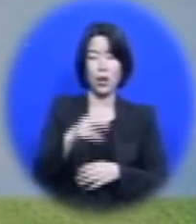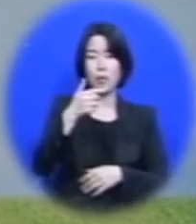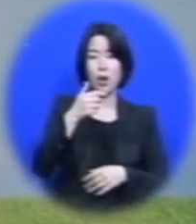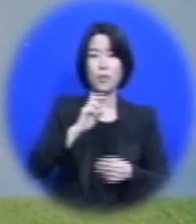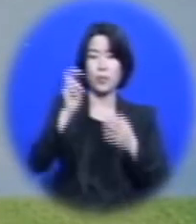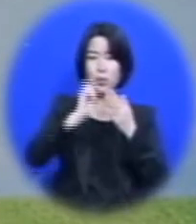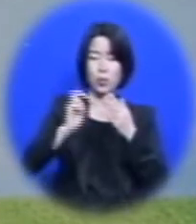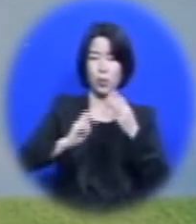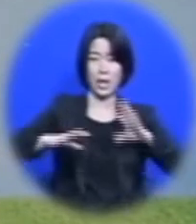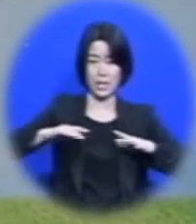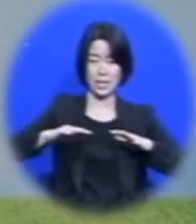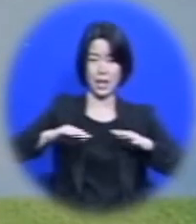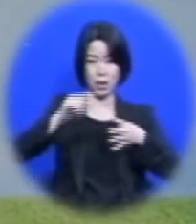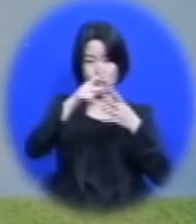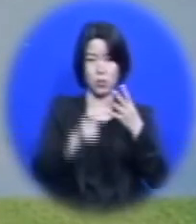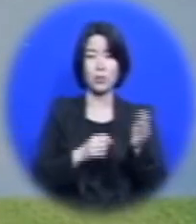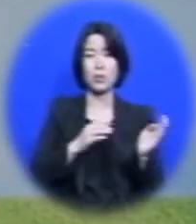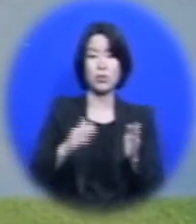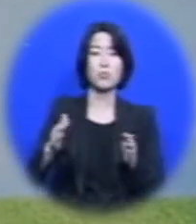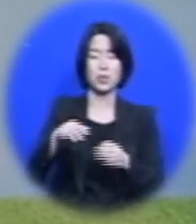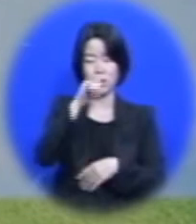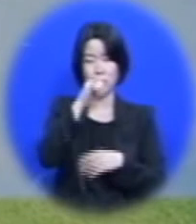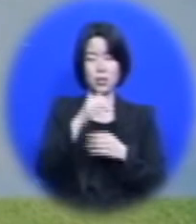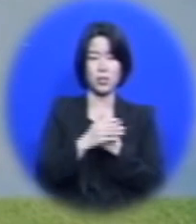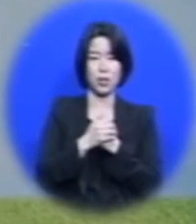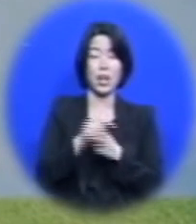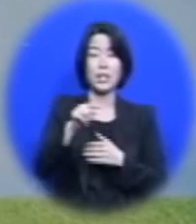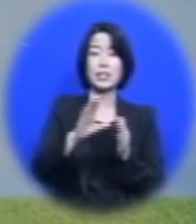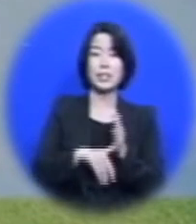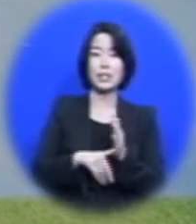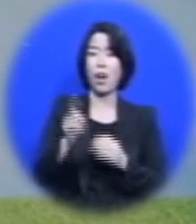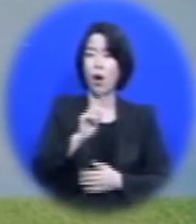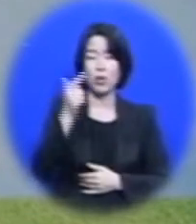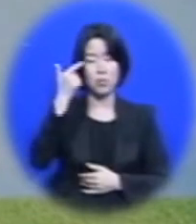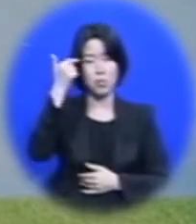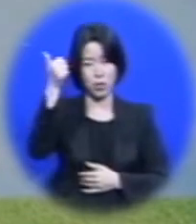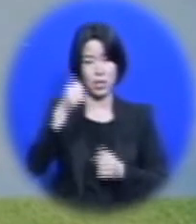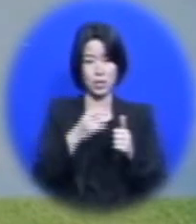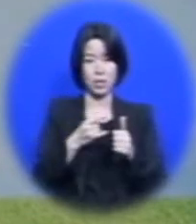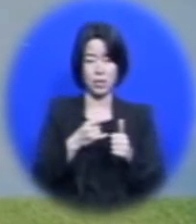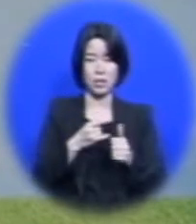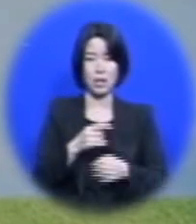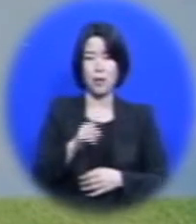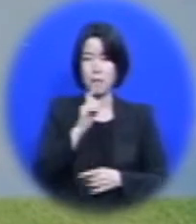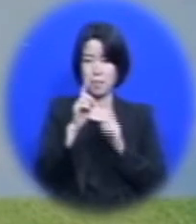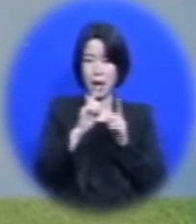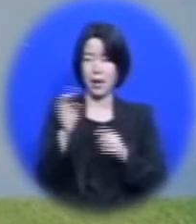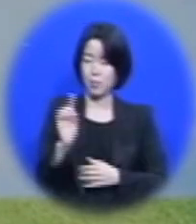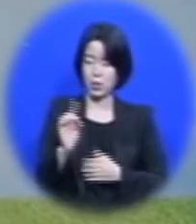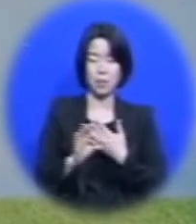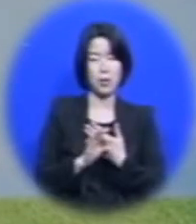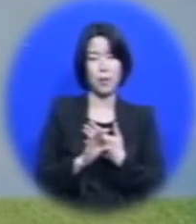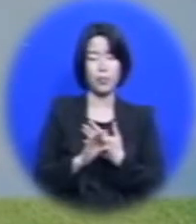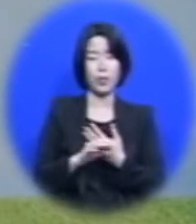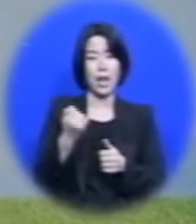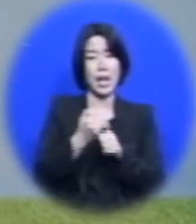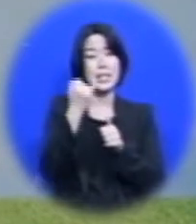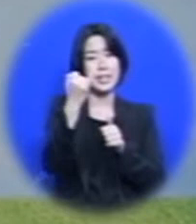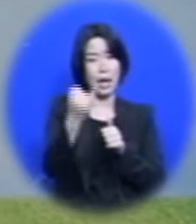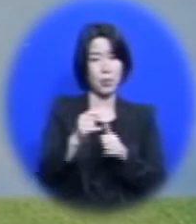노래자랑 프로그램을 준비를 했습니다. 그때 어느 목사님께서 이렇게 말씀했습니다.